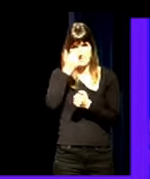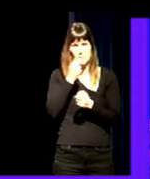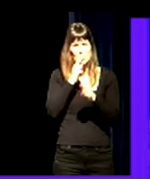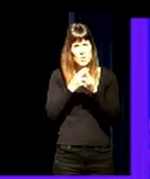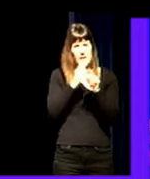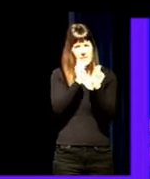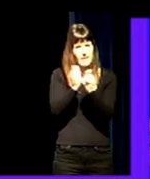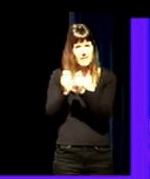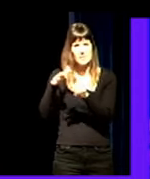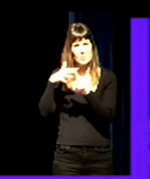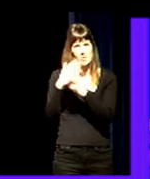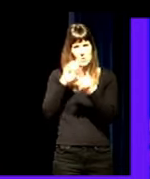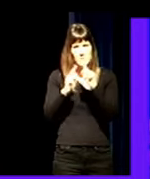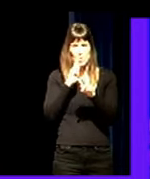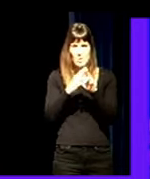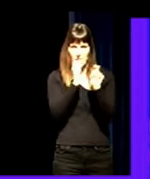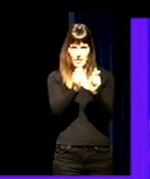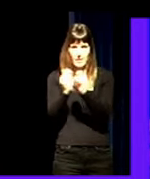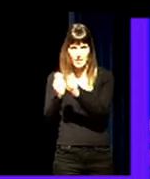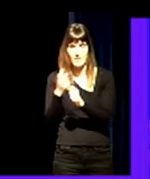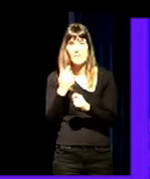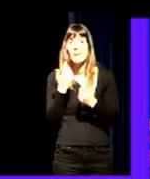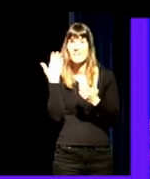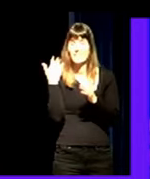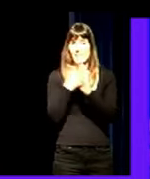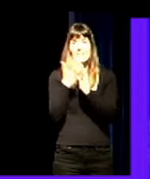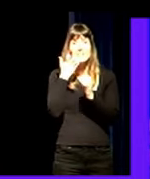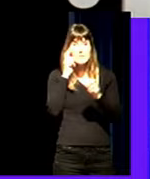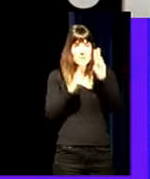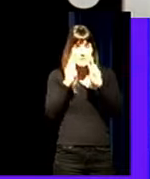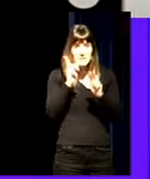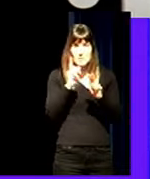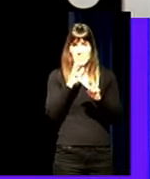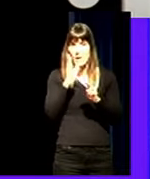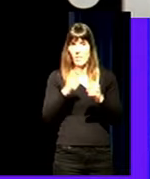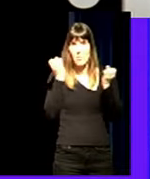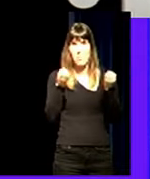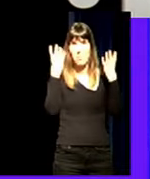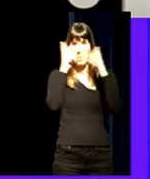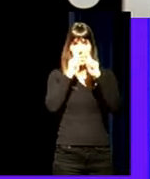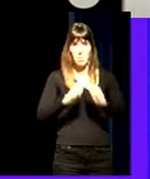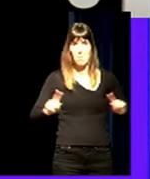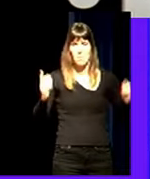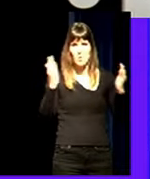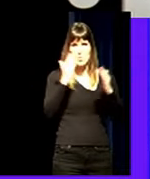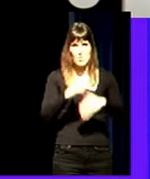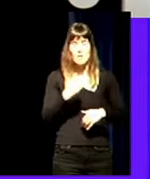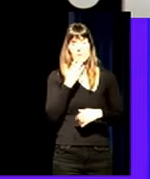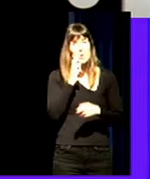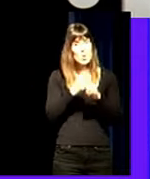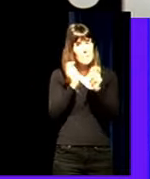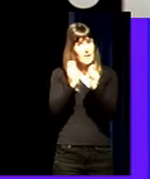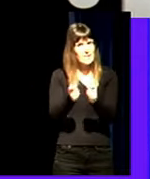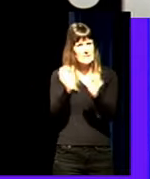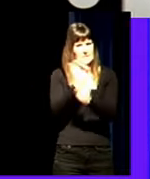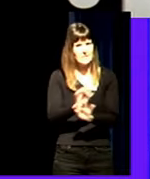ezta? Ez badugu ikusterazten, ez da existitzen. Ez badugu izen ekintzen, da ez badugu.